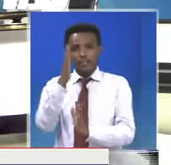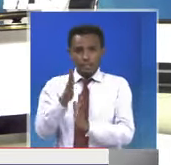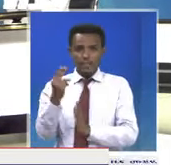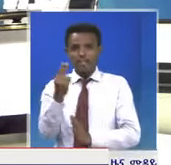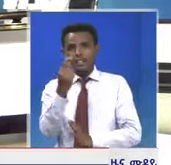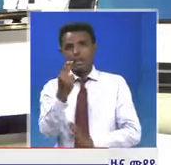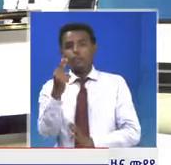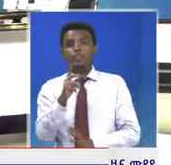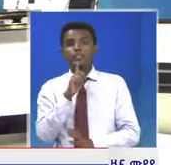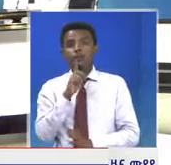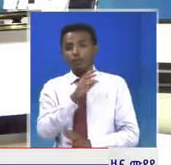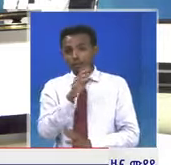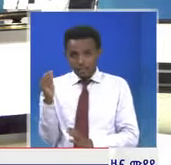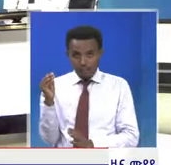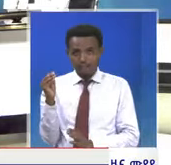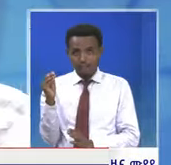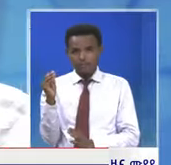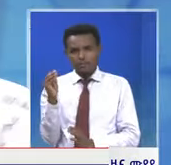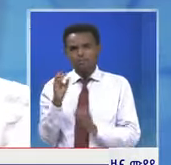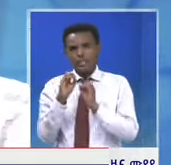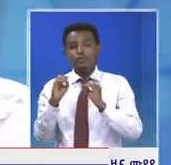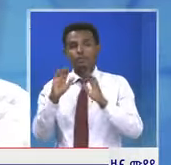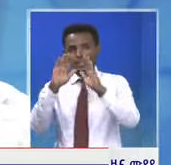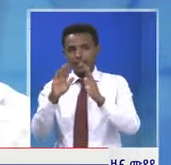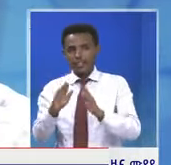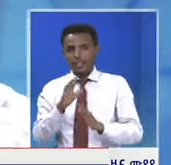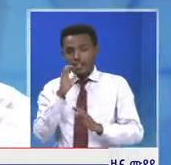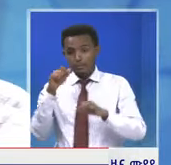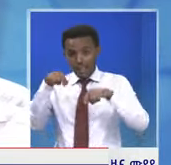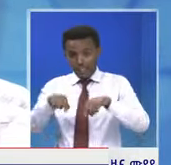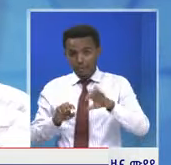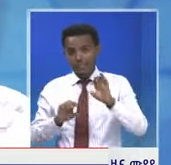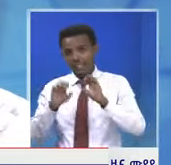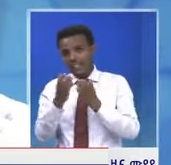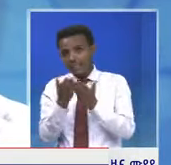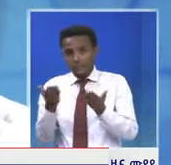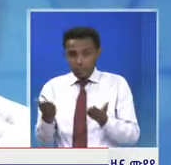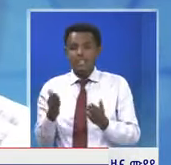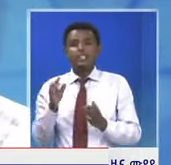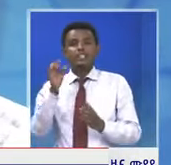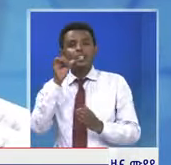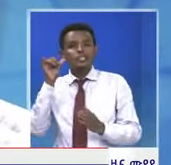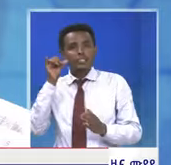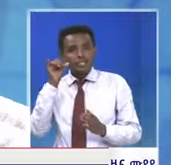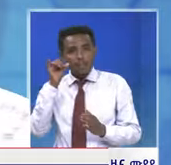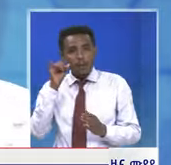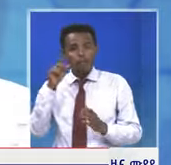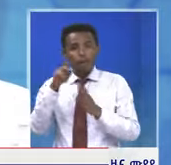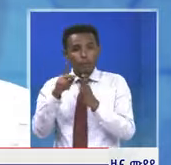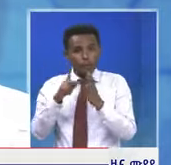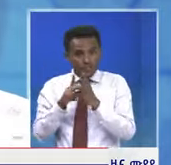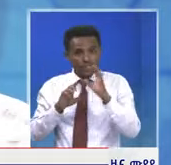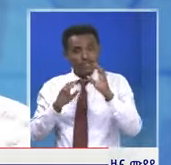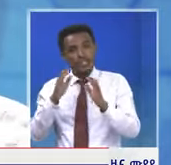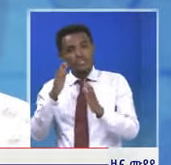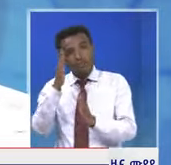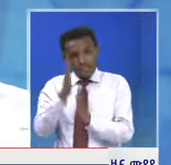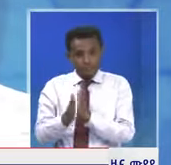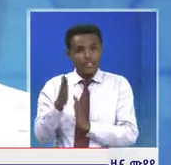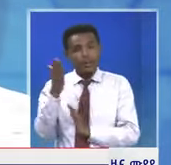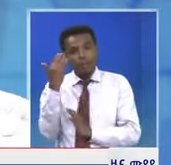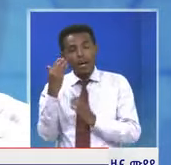ስለሚጠቀምበት ነውና ምንም ሚደንቅ አይደለም። ዛሬ ላይ ያደረጋቸው ነገሮች ትላንት በፖሊሲ ሲያስተገብራቸው የነበሩ ናቸው። አብዛኛው የኢትዮጵያ ህዝብ